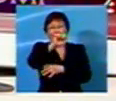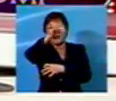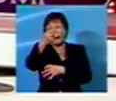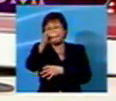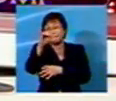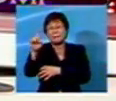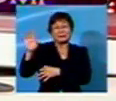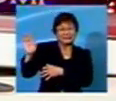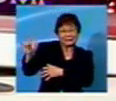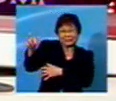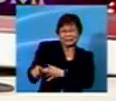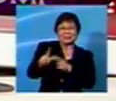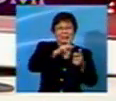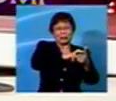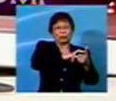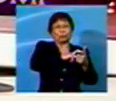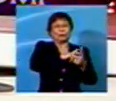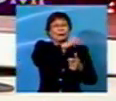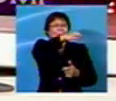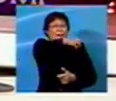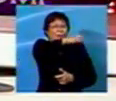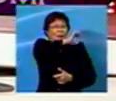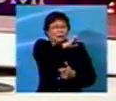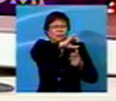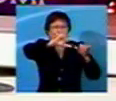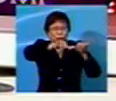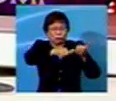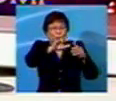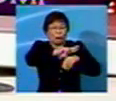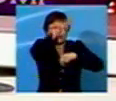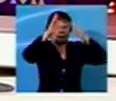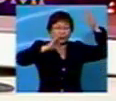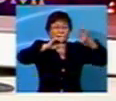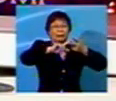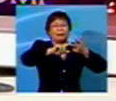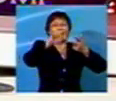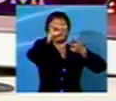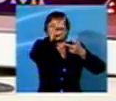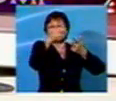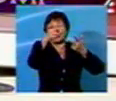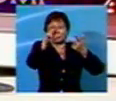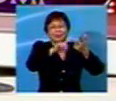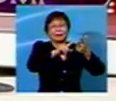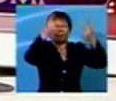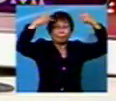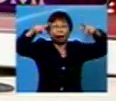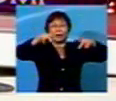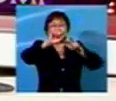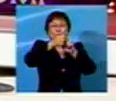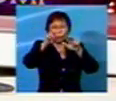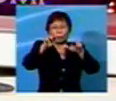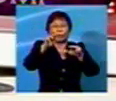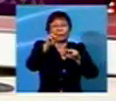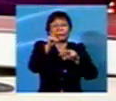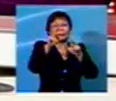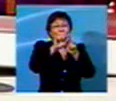Jauhari Yahya ketua pegawai eksekutif di kejurteraan ao angkasa Malaysia Azhari Mohamad Dahlan dan pengarah sumber manusia